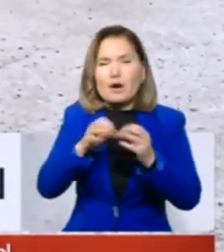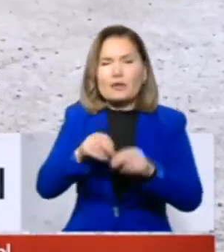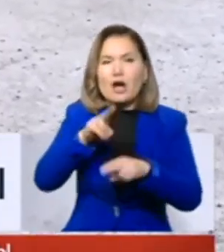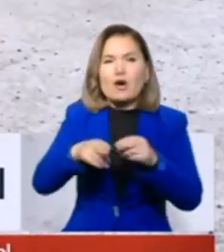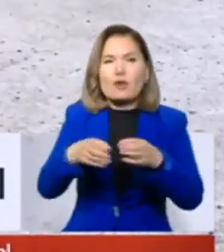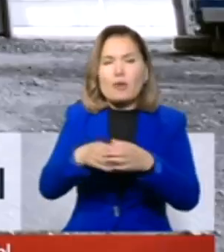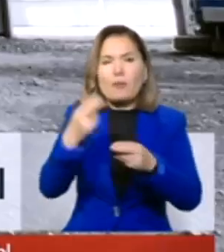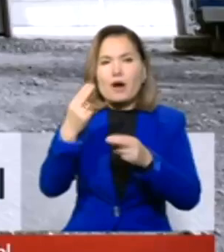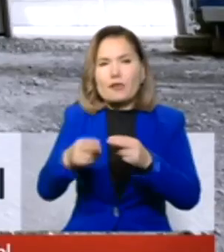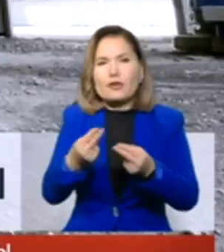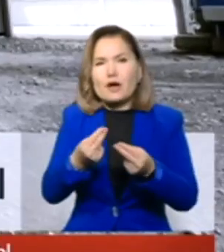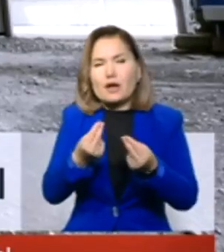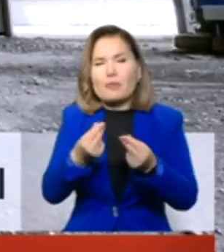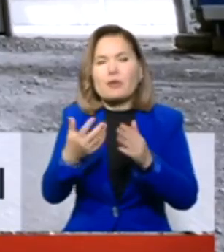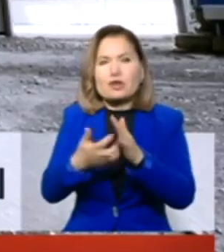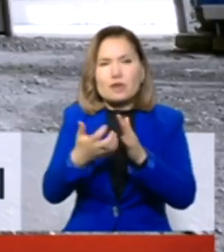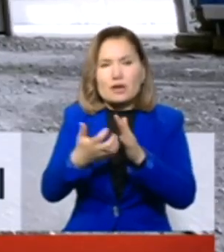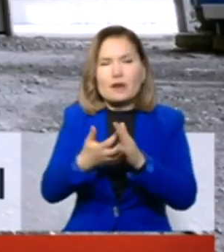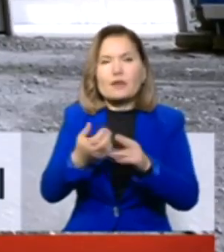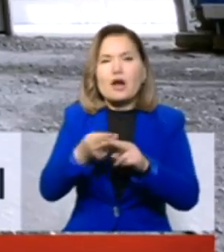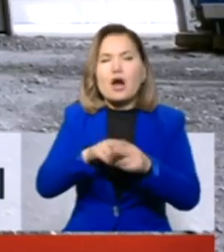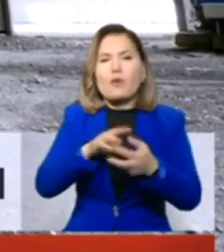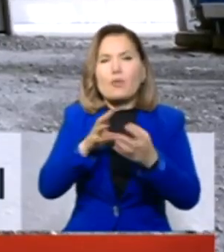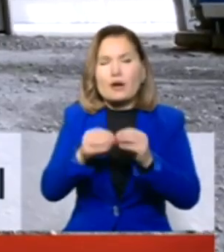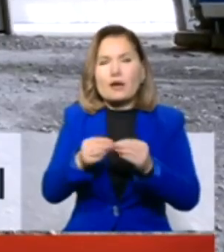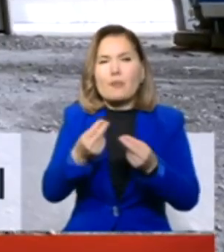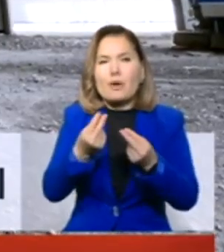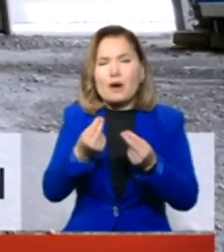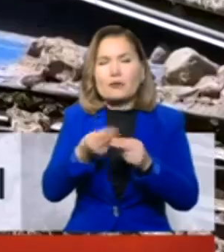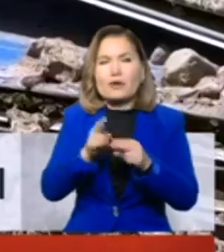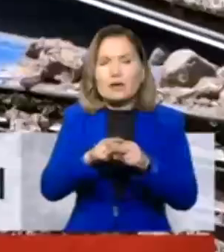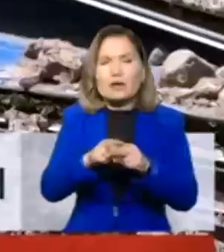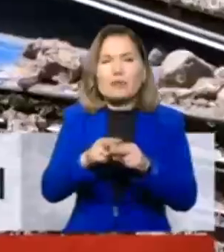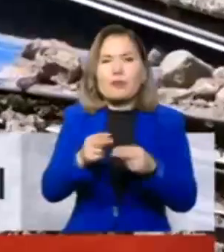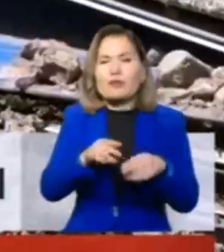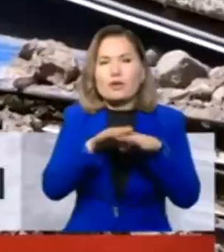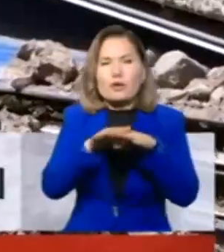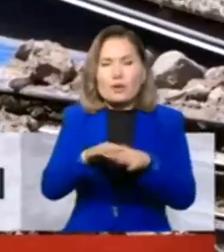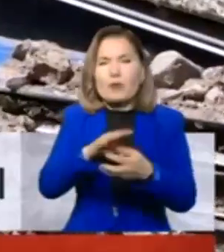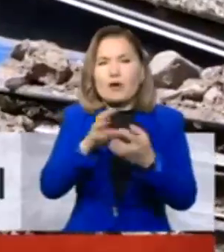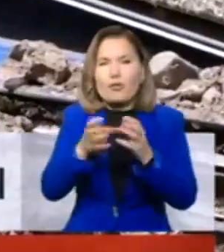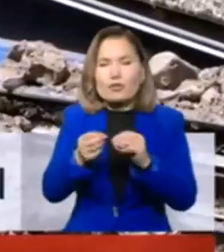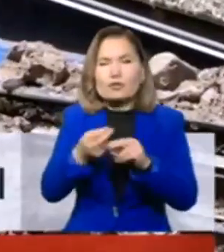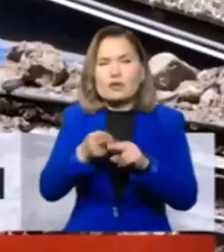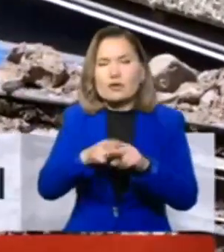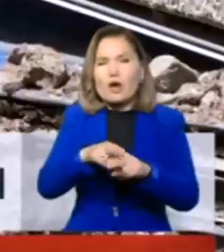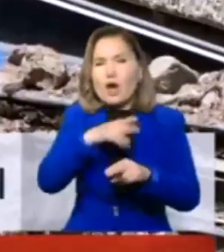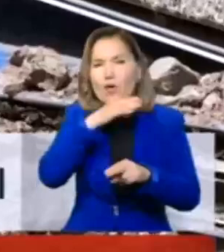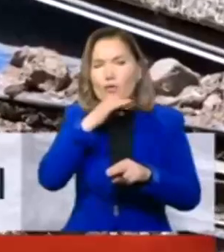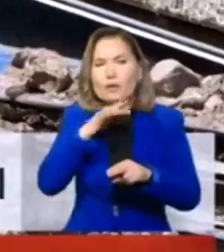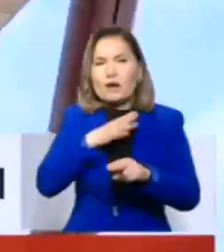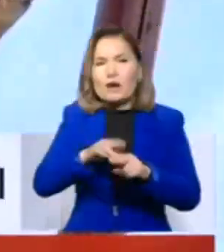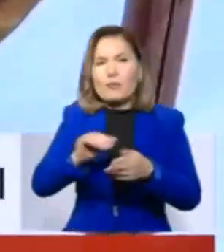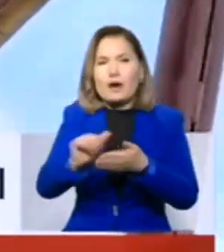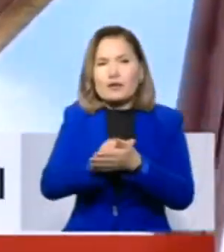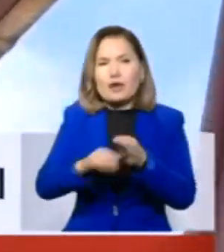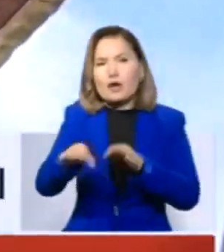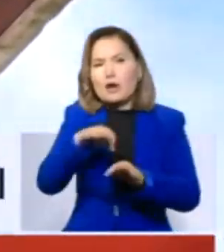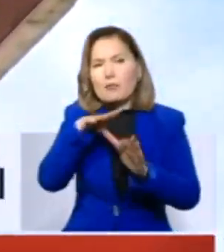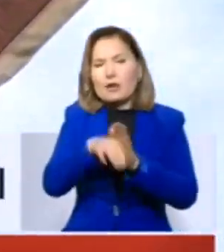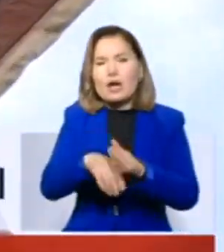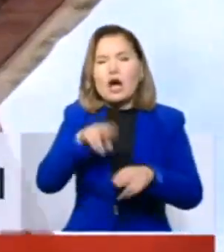құрылысты аяқтауға қаржы жетпеген, тұрғындар қыруар ақша жобаға жетпей қалуы мүмкін емес дейді. Өйткені сметалық жоба